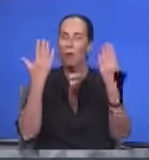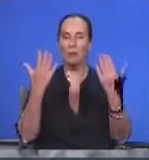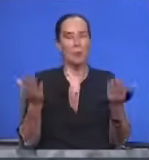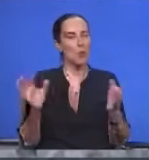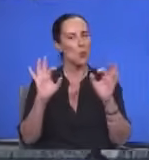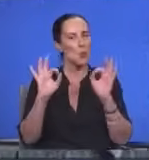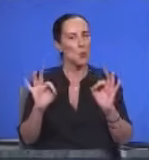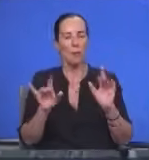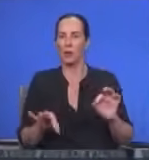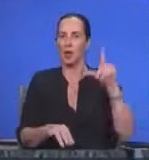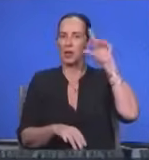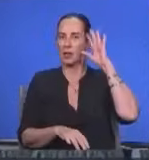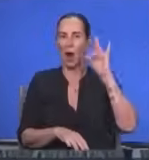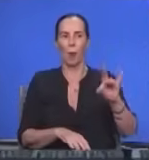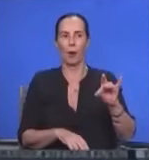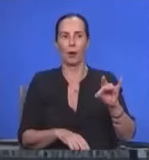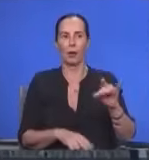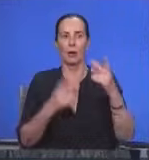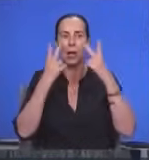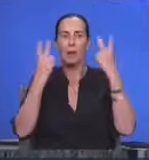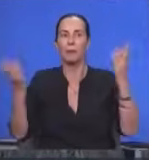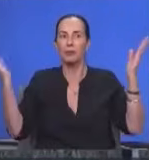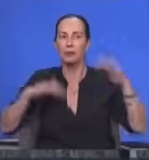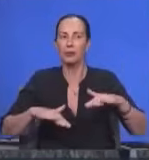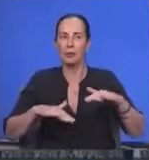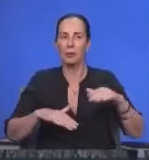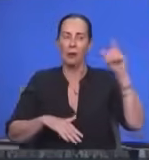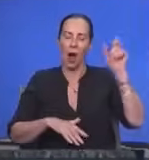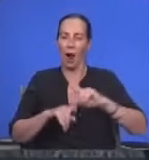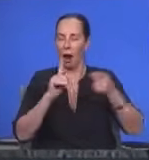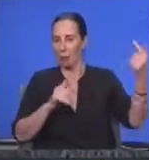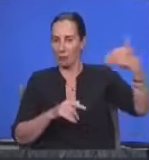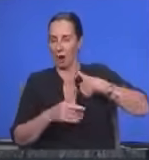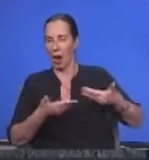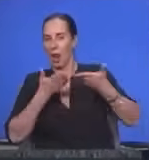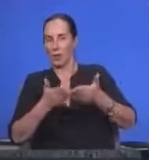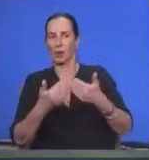הכל הרוס, האנשים סובלים. כלומר, המשפחה,